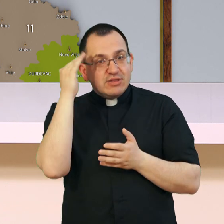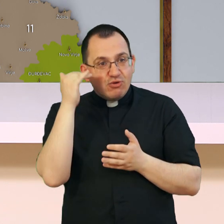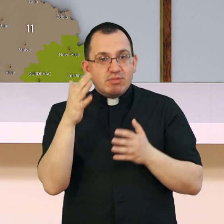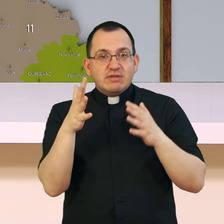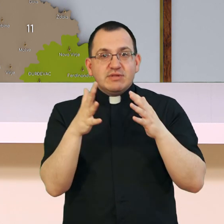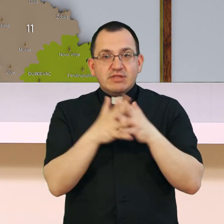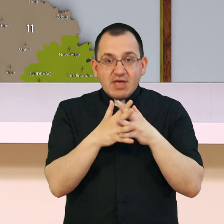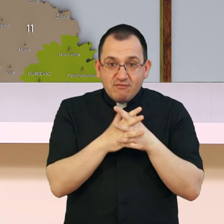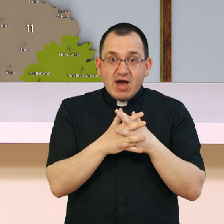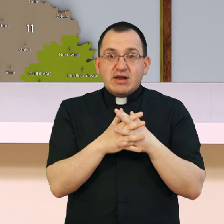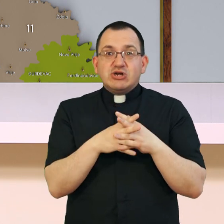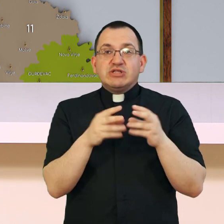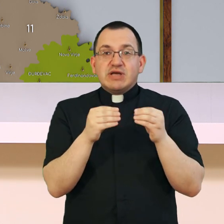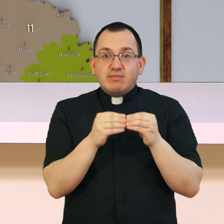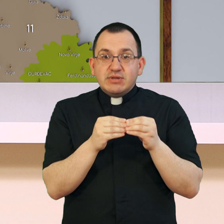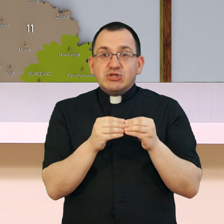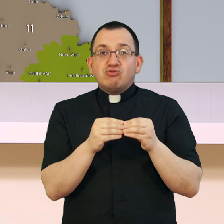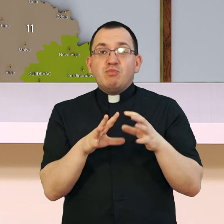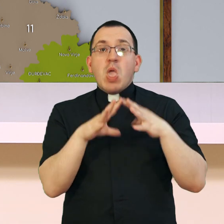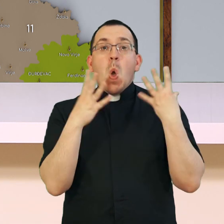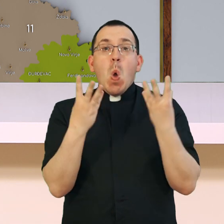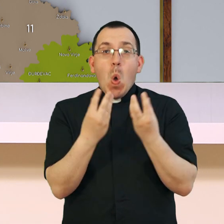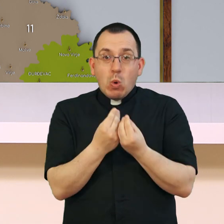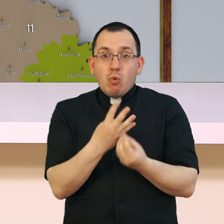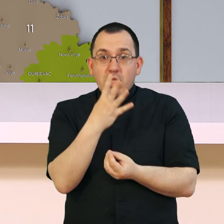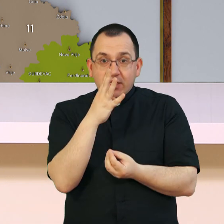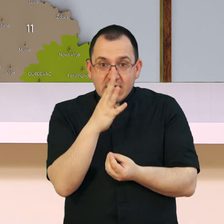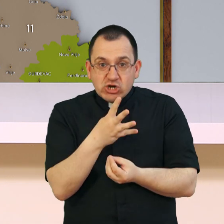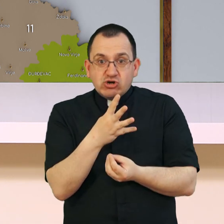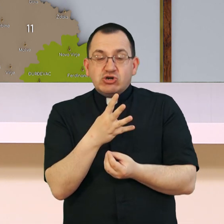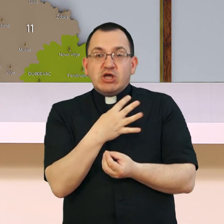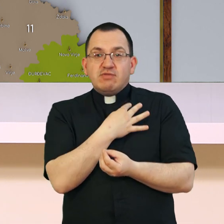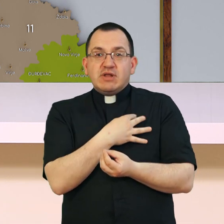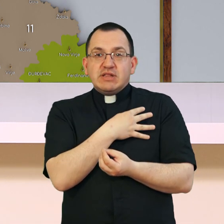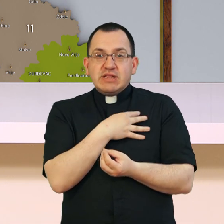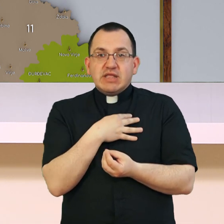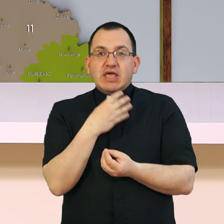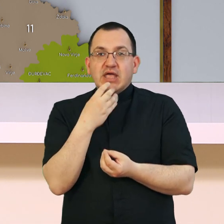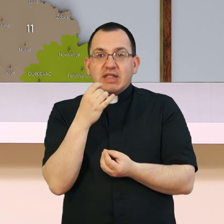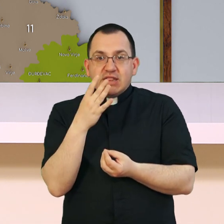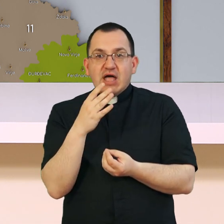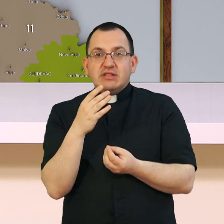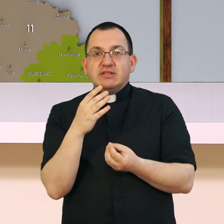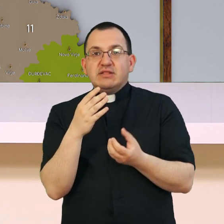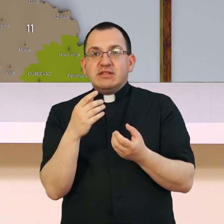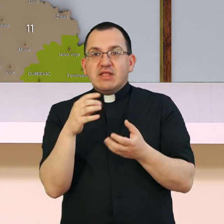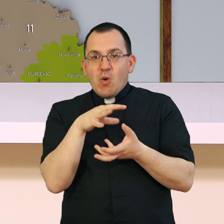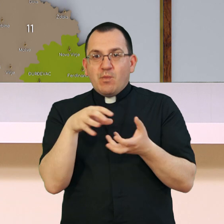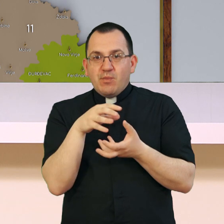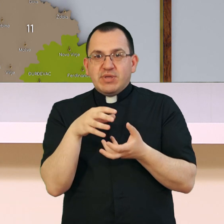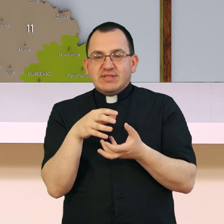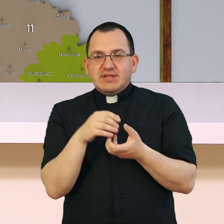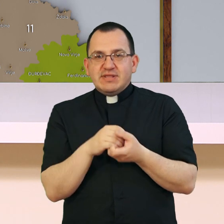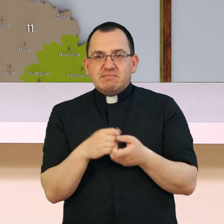Varaždinskoj biskupiji, ali i cijeloj Hrvatskoj pripremaju za 4. nacionalni susret obitelji. O detaljima će nam reći